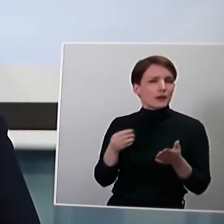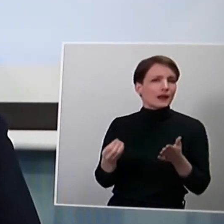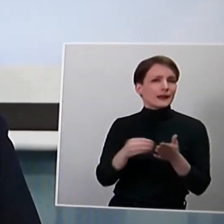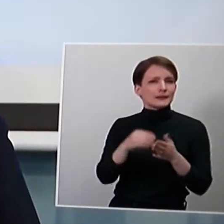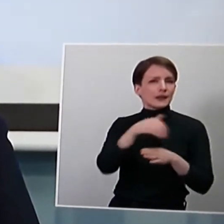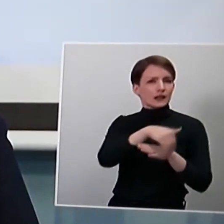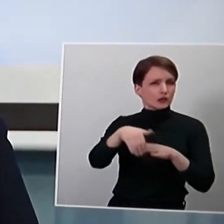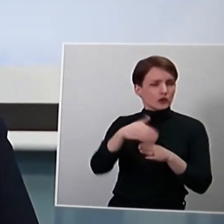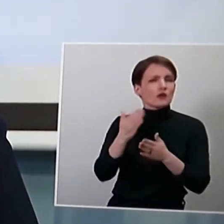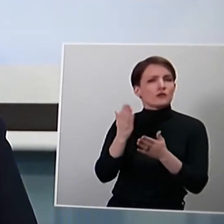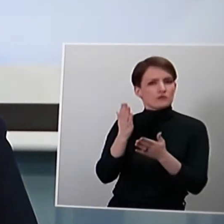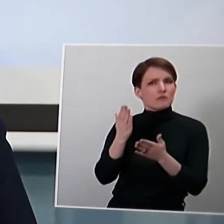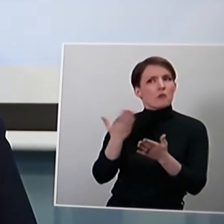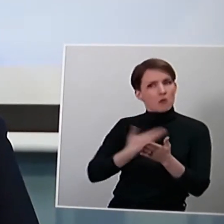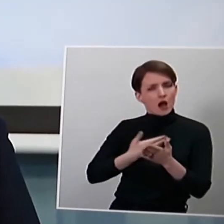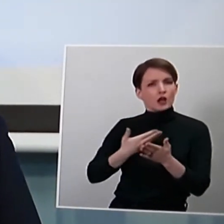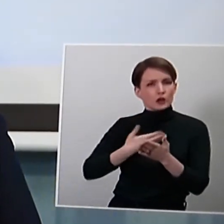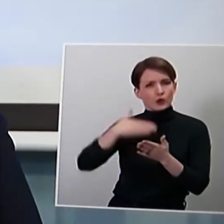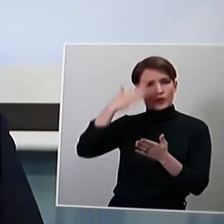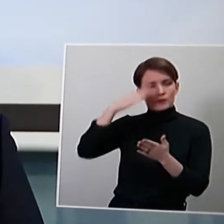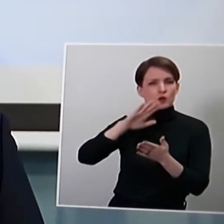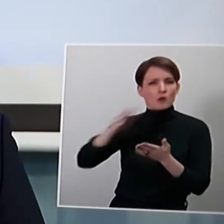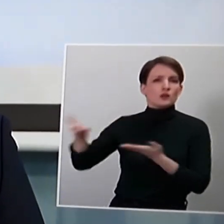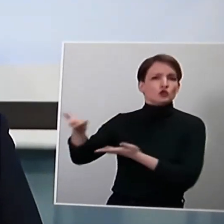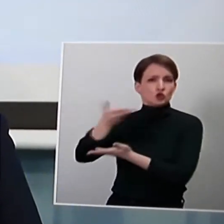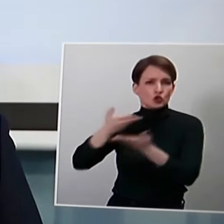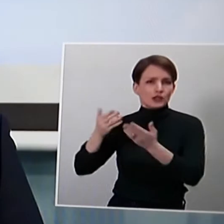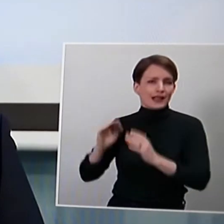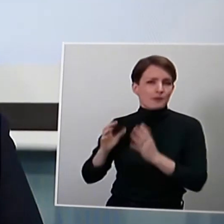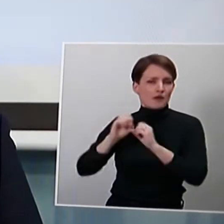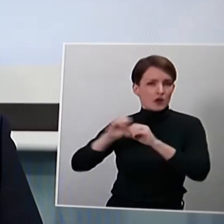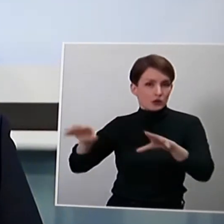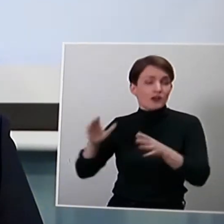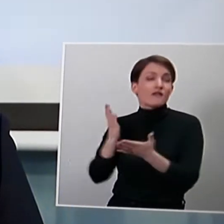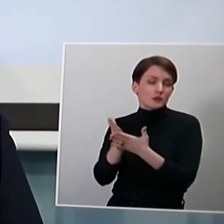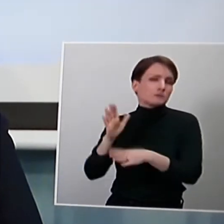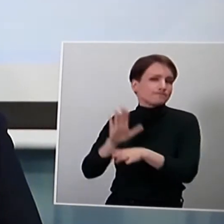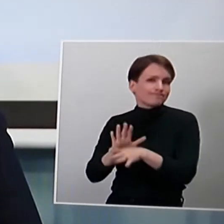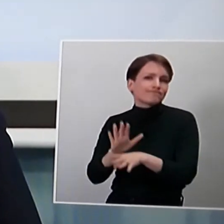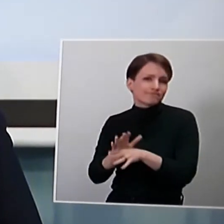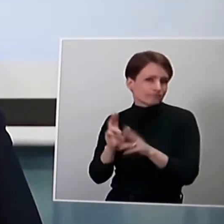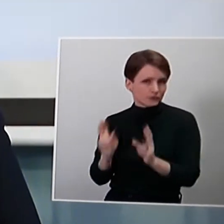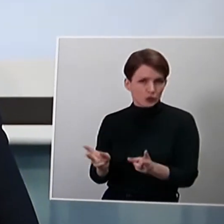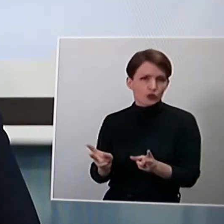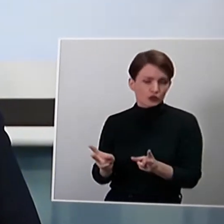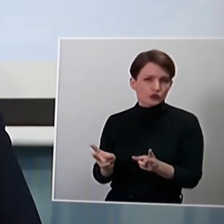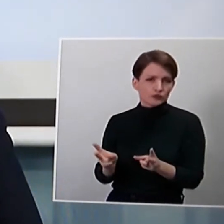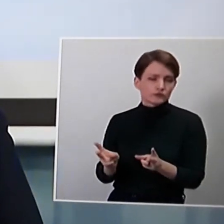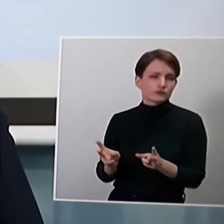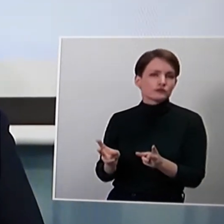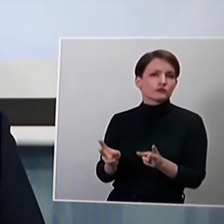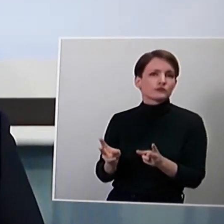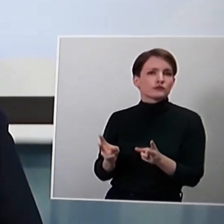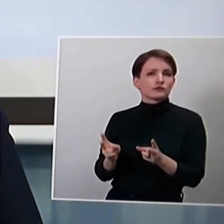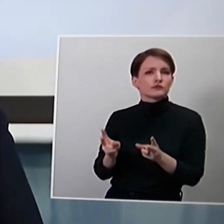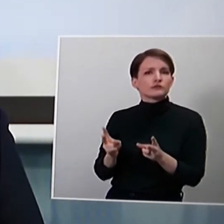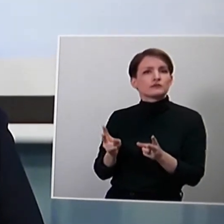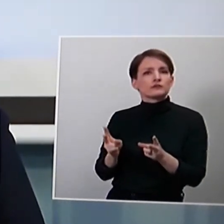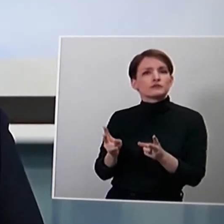vaikutuksia ihmisten sosiaaliseen elämään ja myös haittoja. Ja totta kai näitä täytyy myös